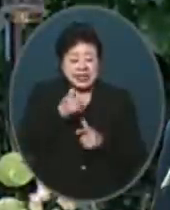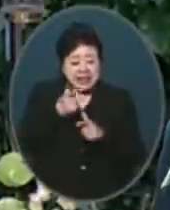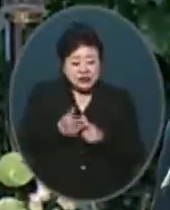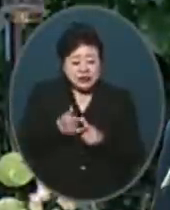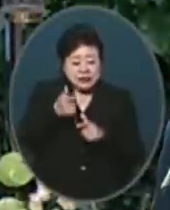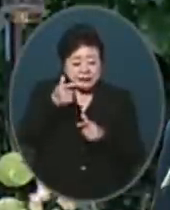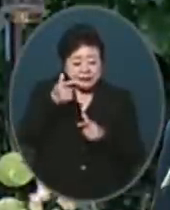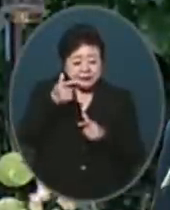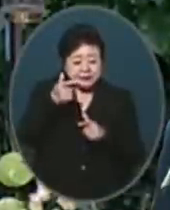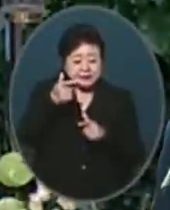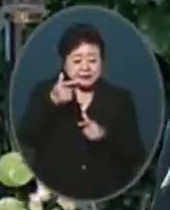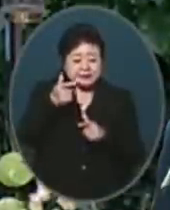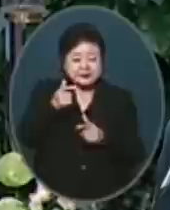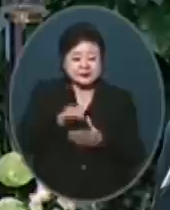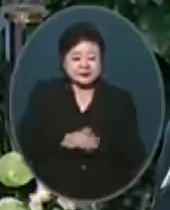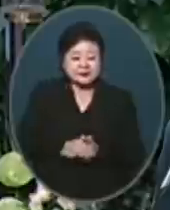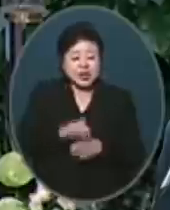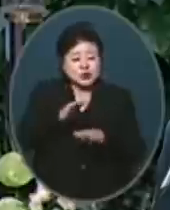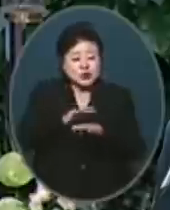예수님을